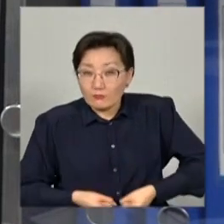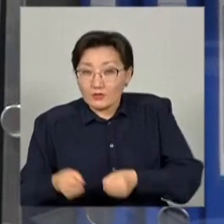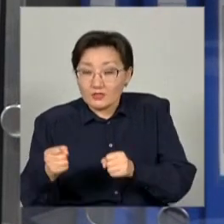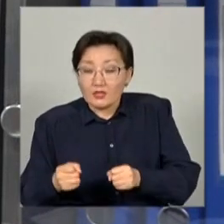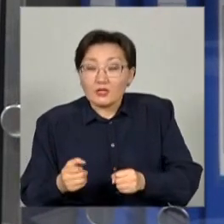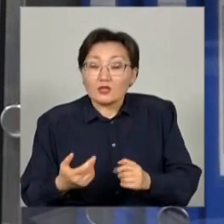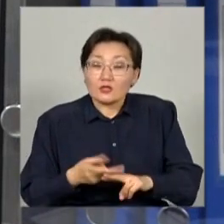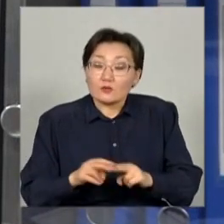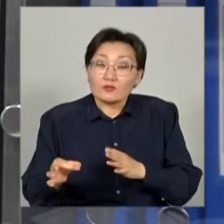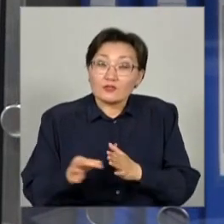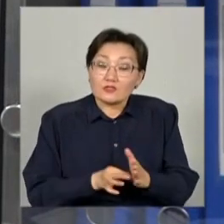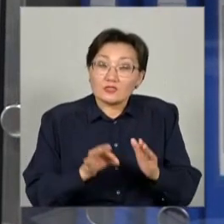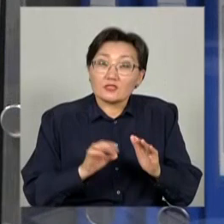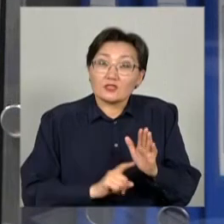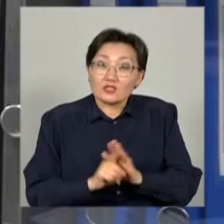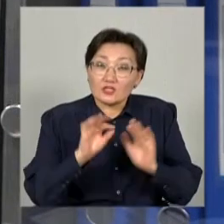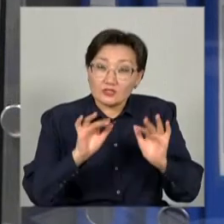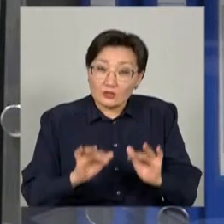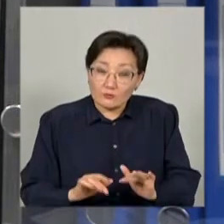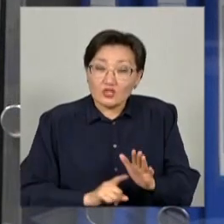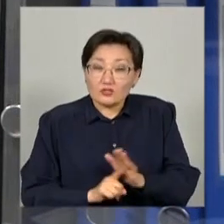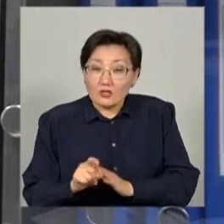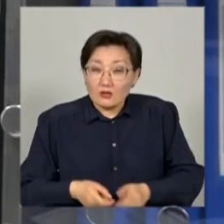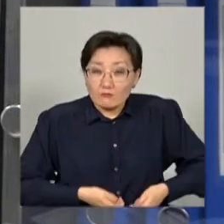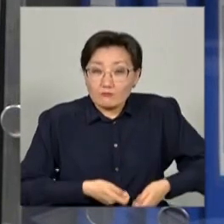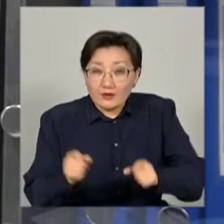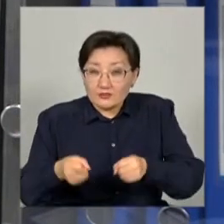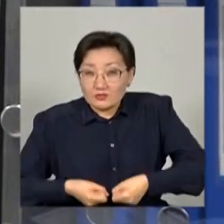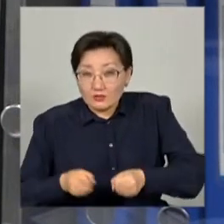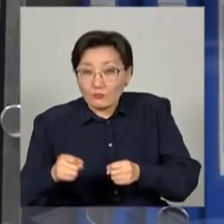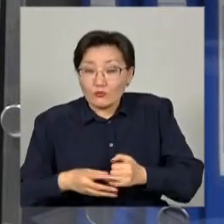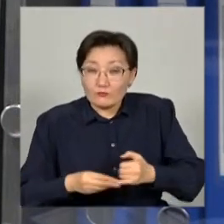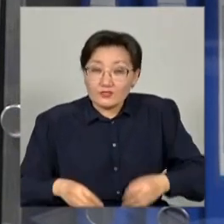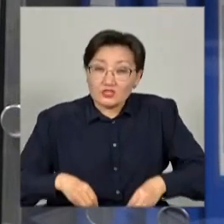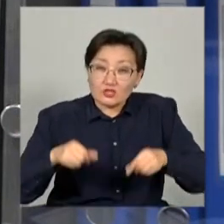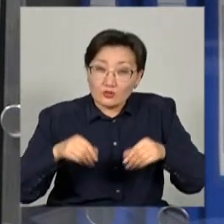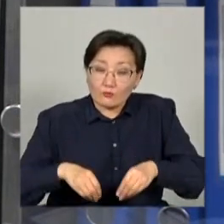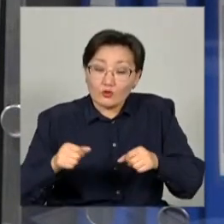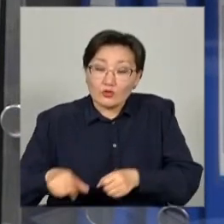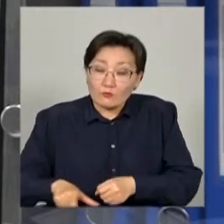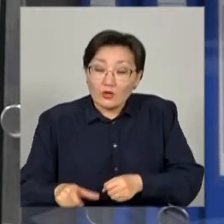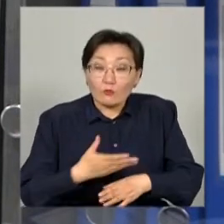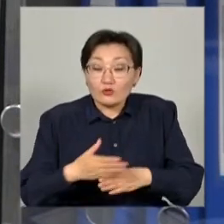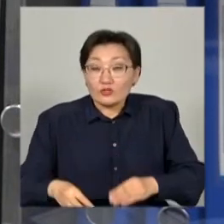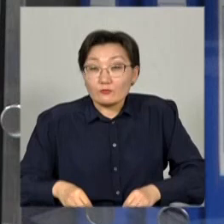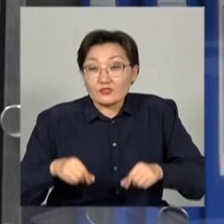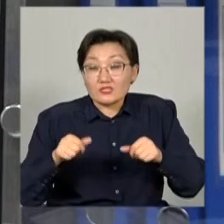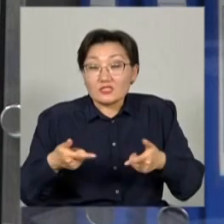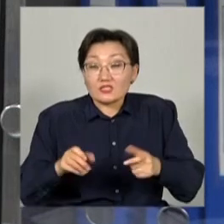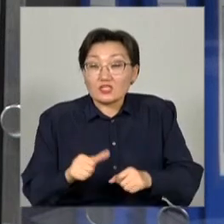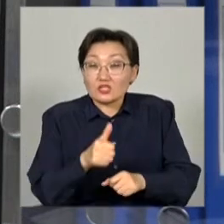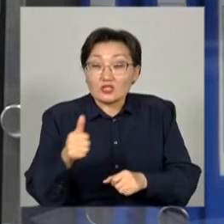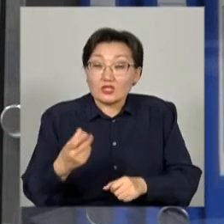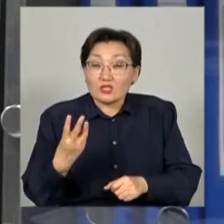сразу с начала снегопада начинают посыпку дорог. То есть после посыпки, где-то часа